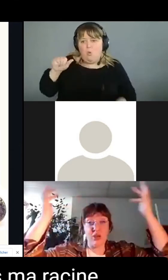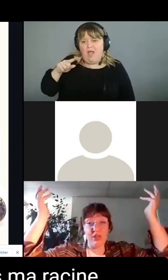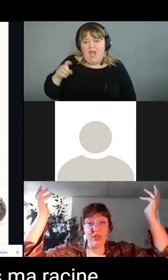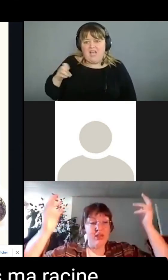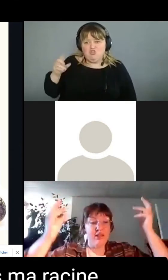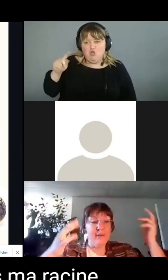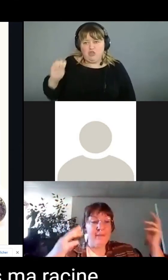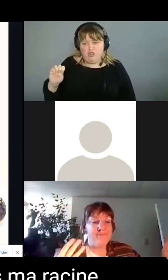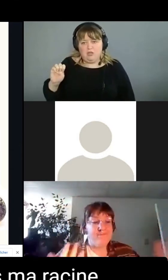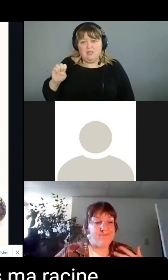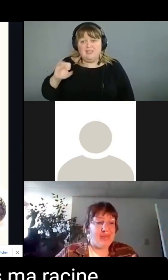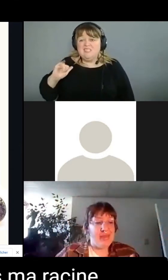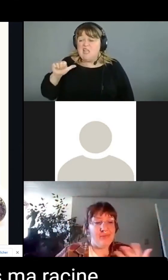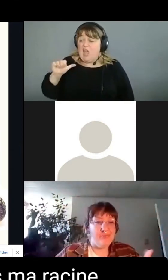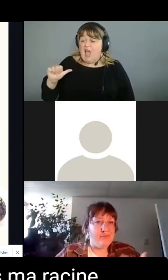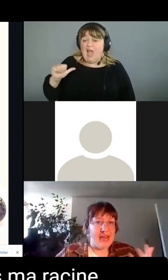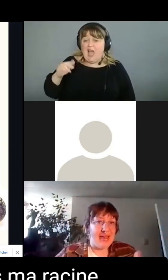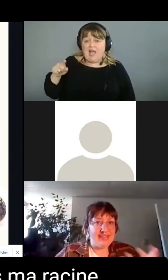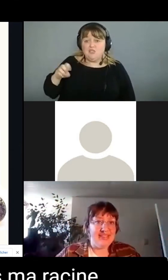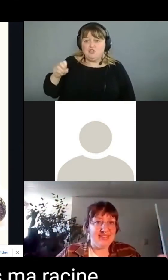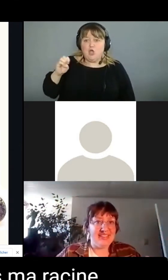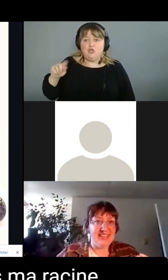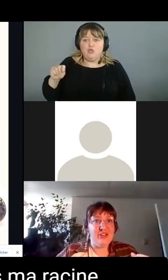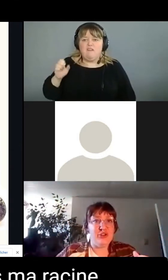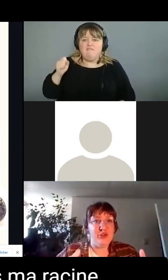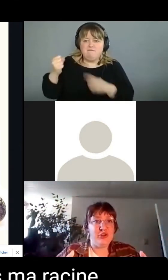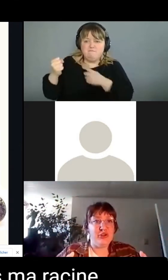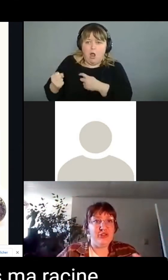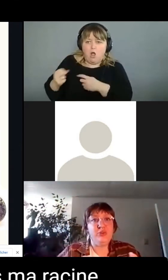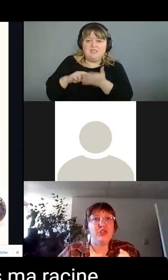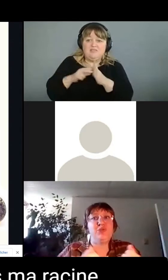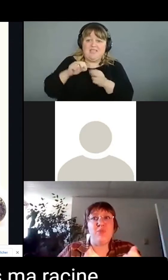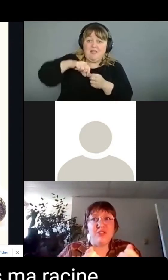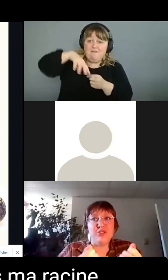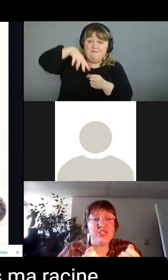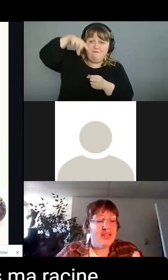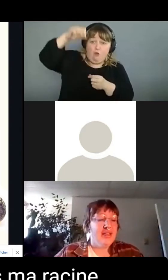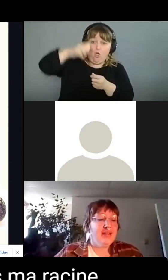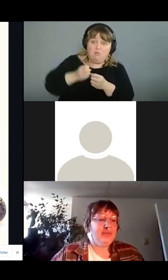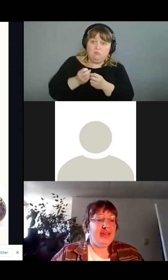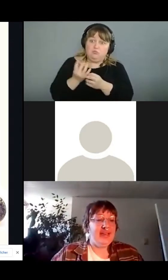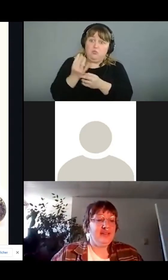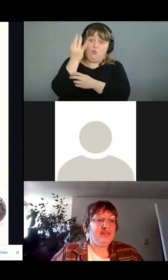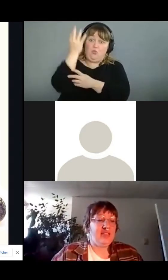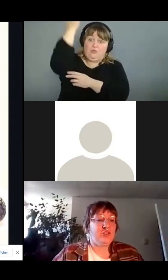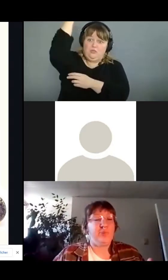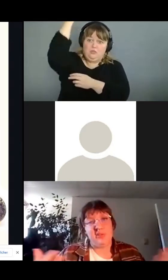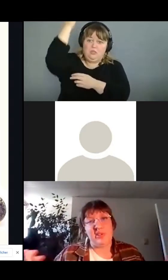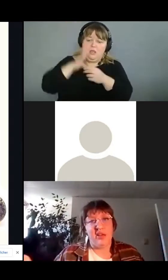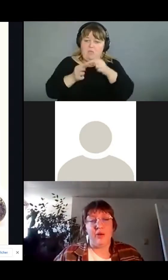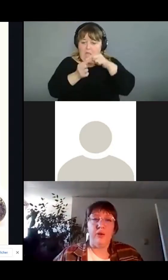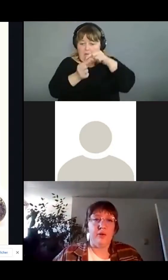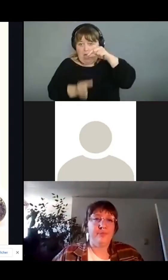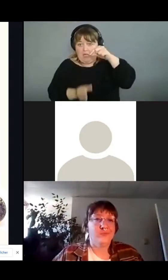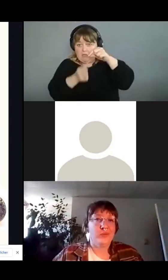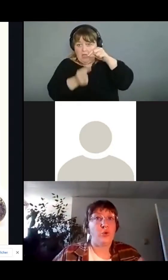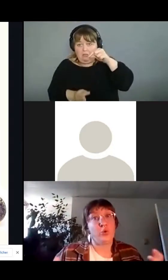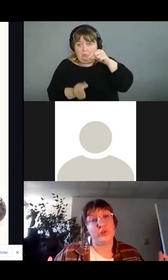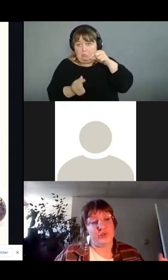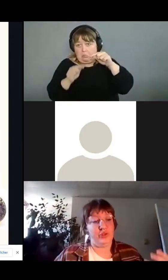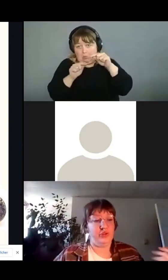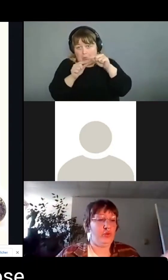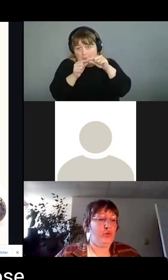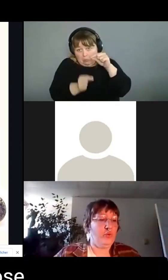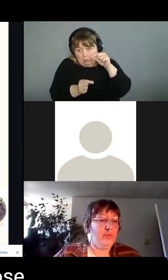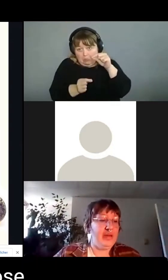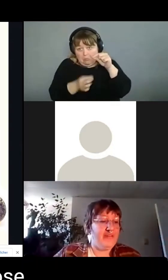mes feuilles, mais ma racine, qui est le légume que je veux manger, ben, elle ne sera pas tant grosse